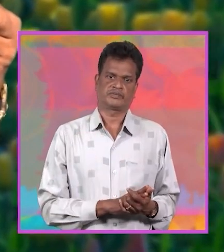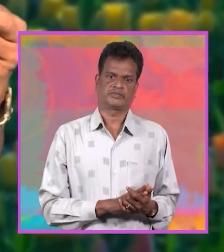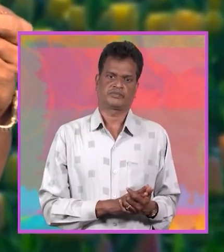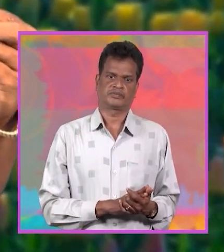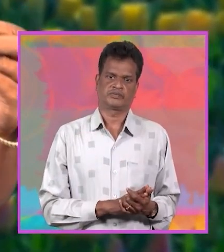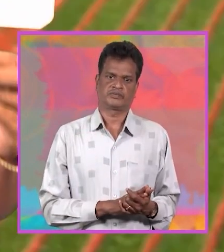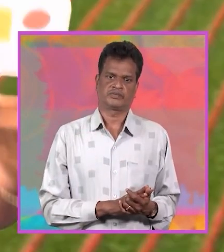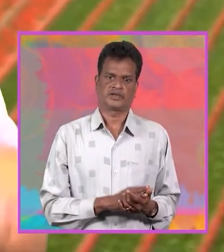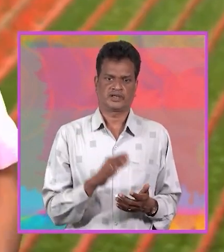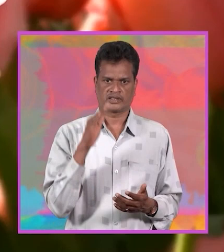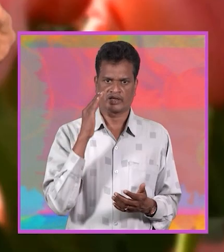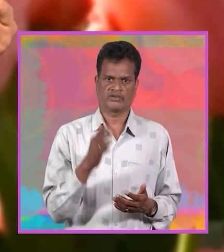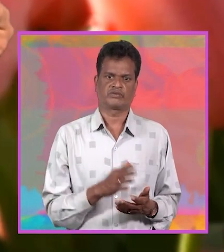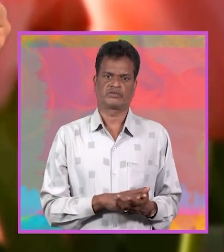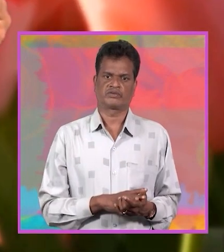மிக்க நன்று.